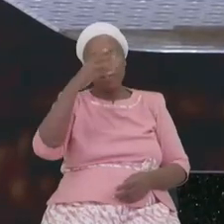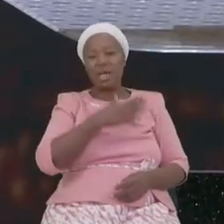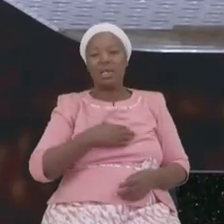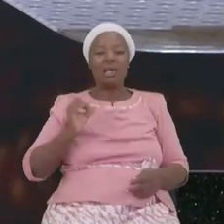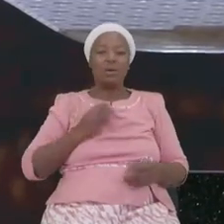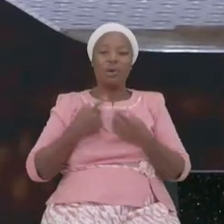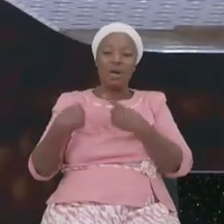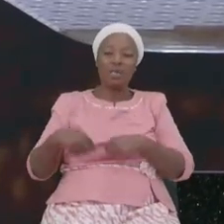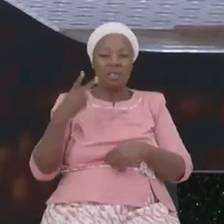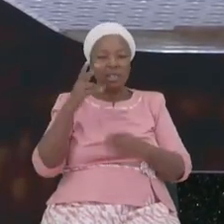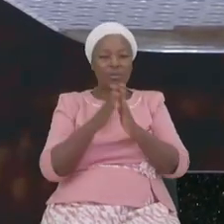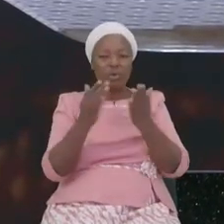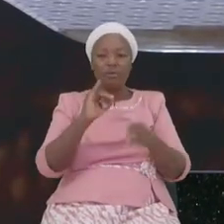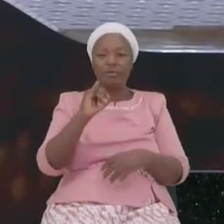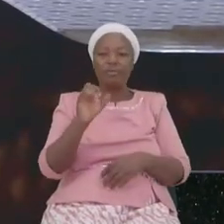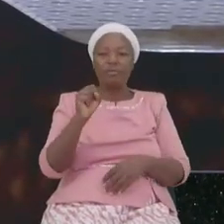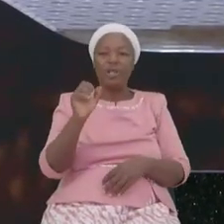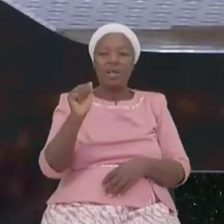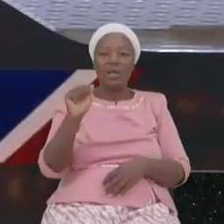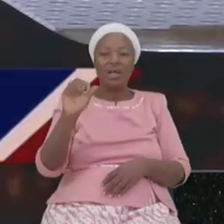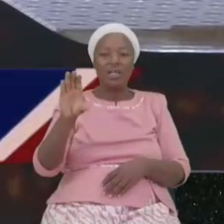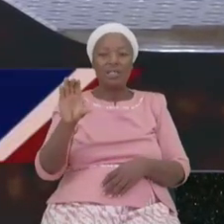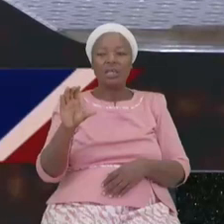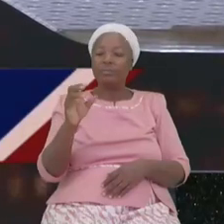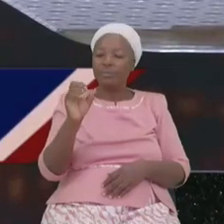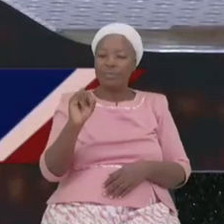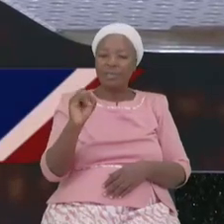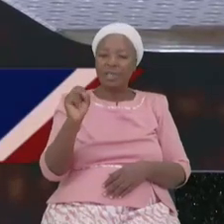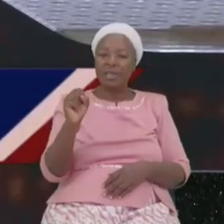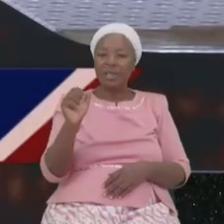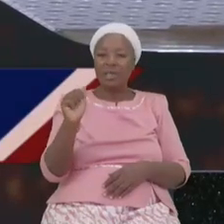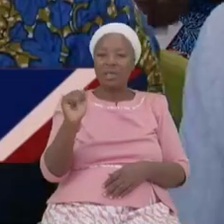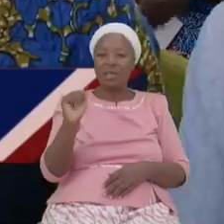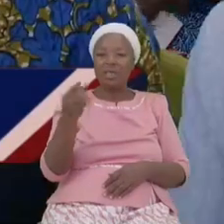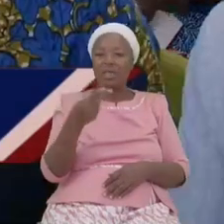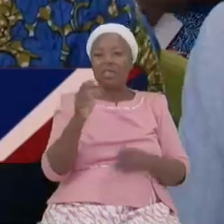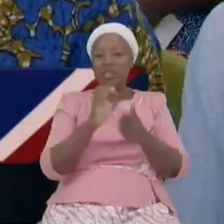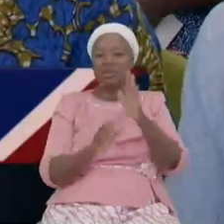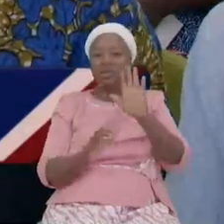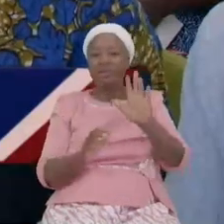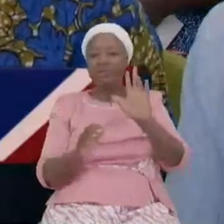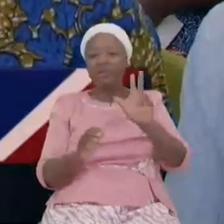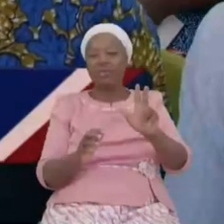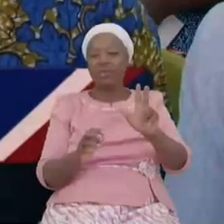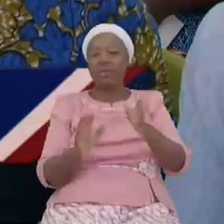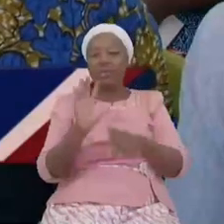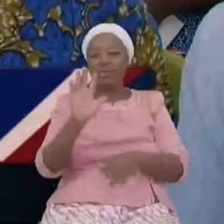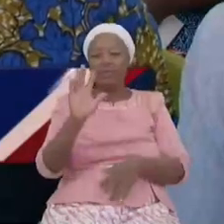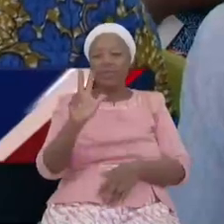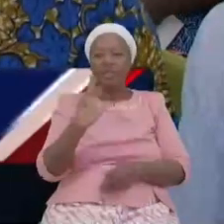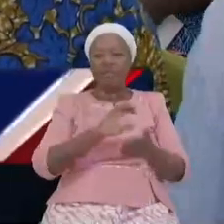Ésaïe chapitre 53. Ésaïe 53. Lisons ici le verset 4.